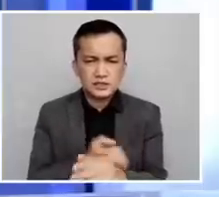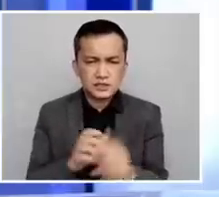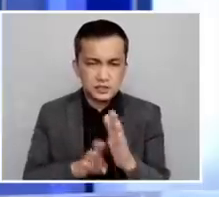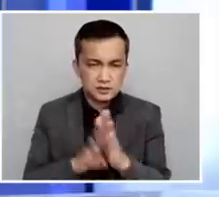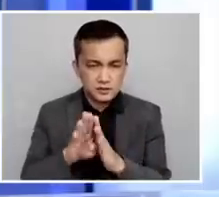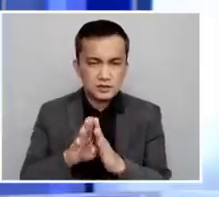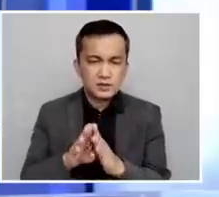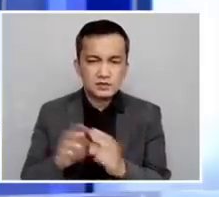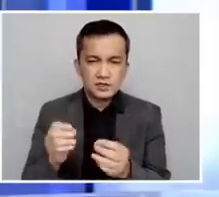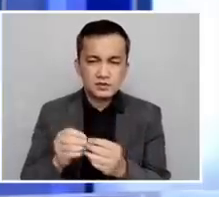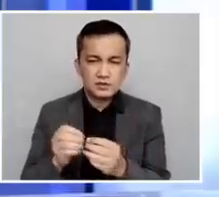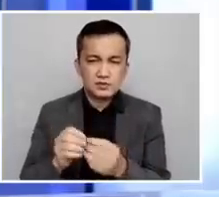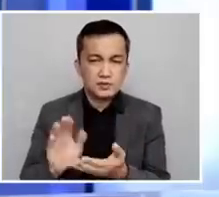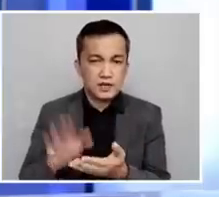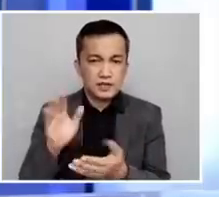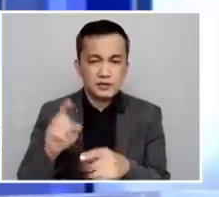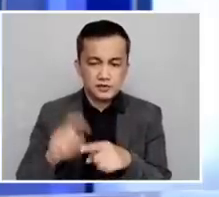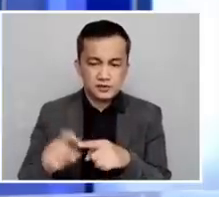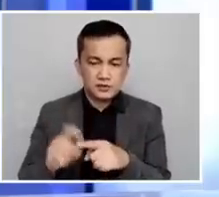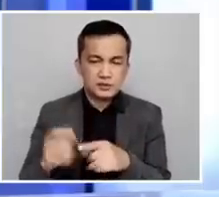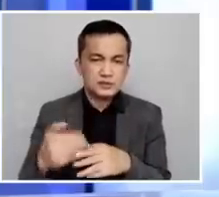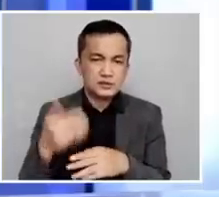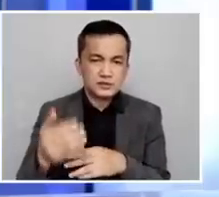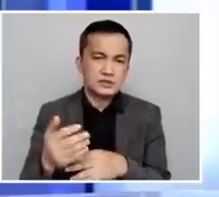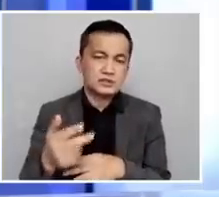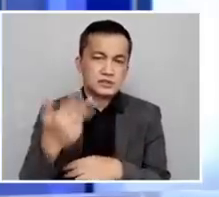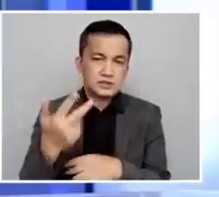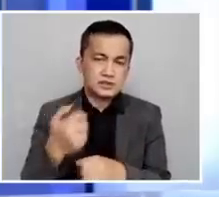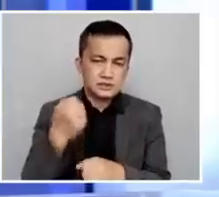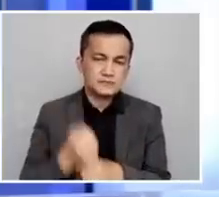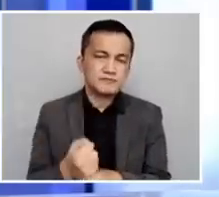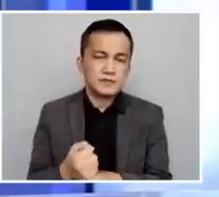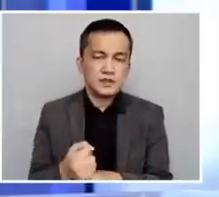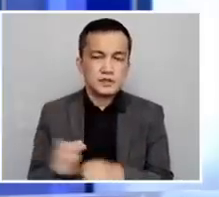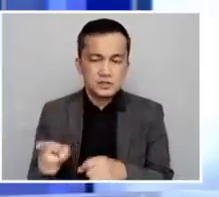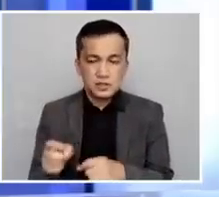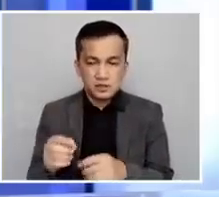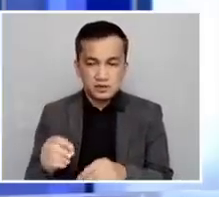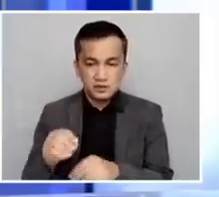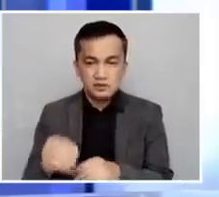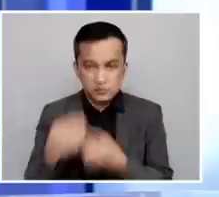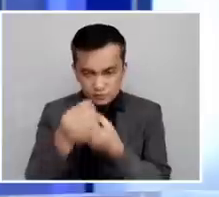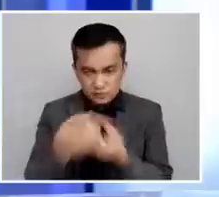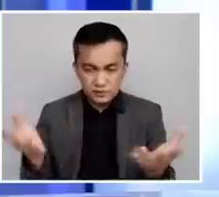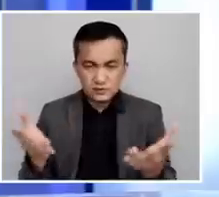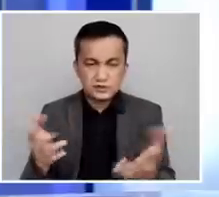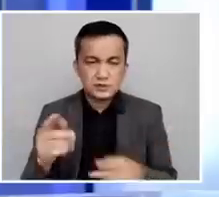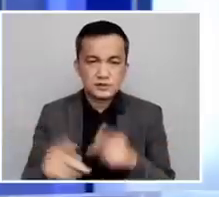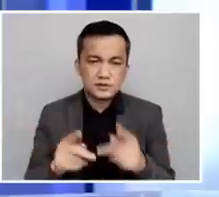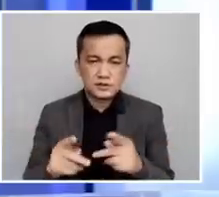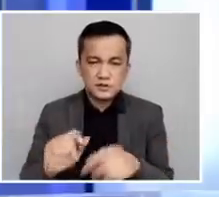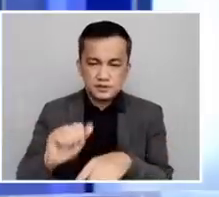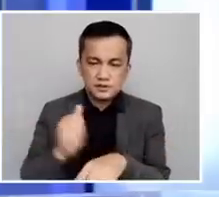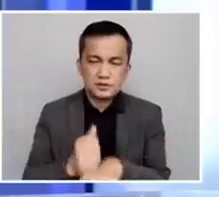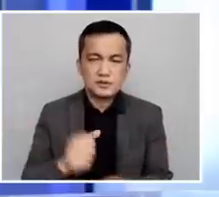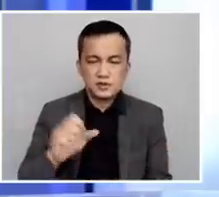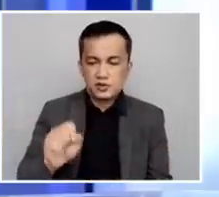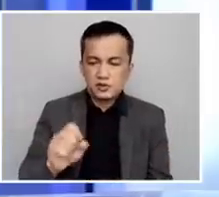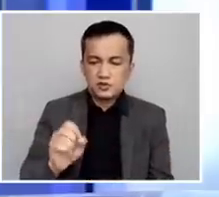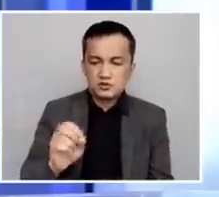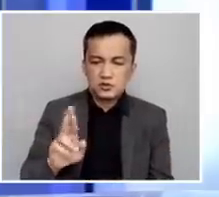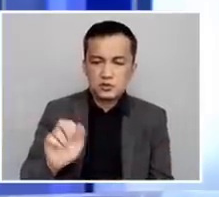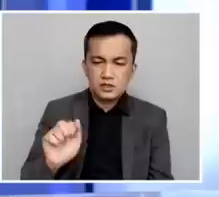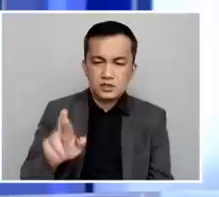ang singil ng kuryente sa susunod na 3 taon. Kaya alok nila sa publiko ang paglalagay ng solar panels